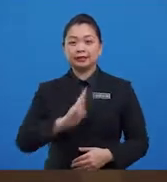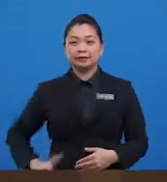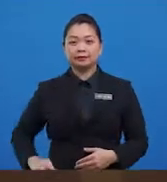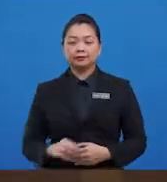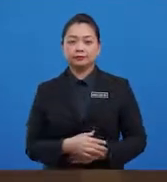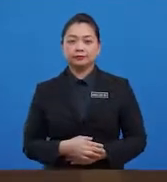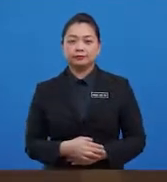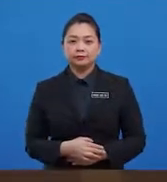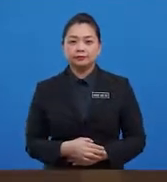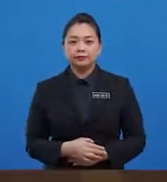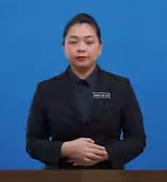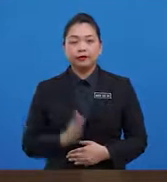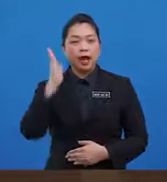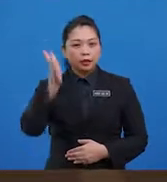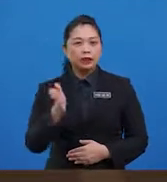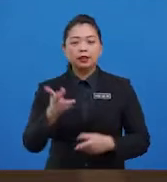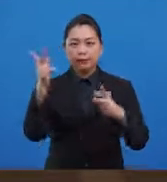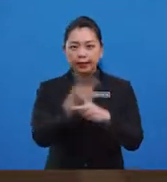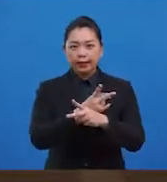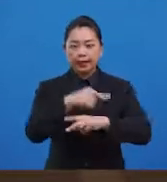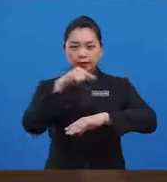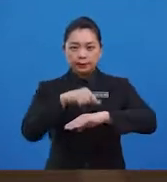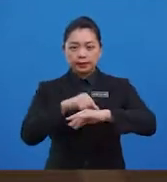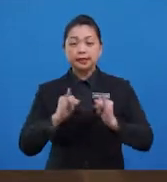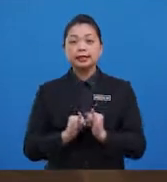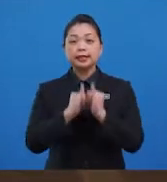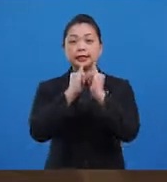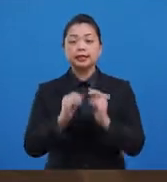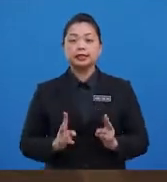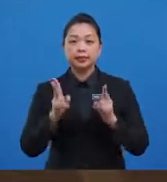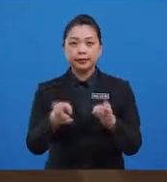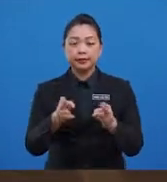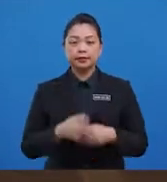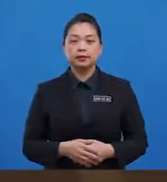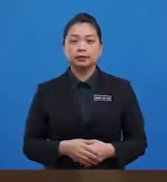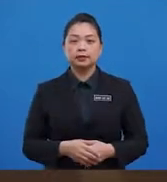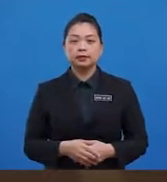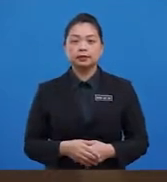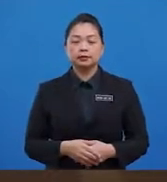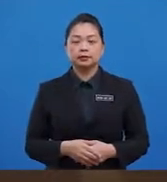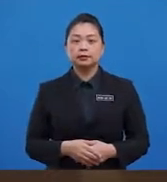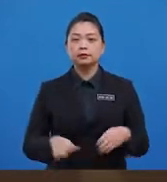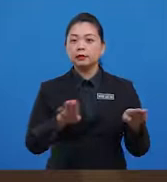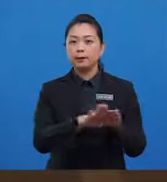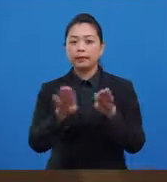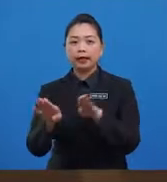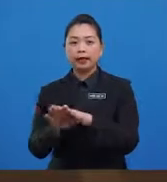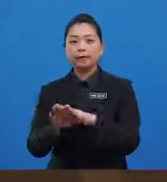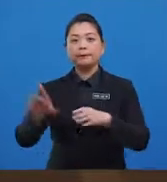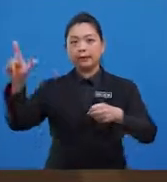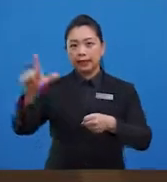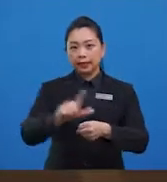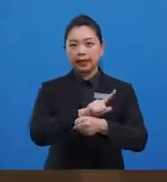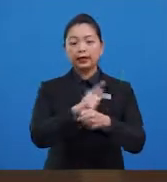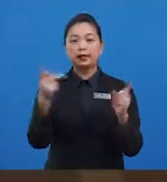Perhiasan diraja akan dipakai semasa istiadat rasmi. Perhiasan ini dipakai sebagai pelengkap